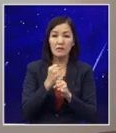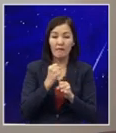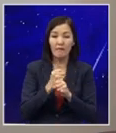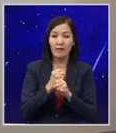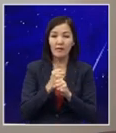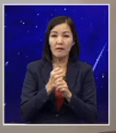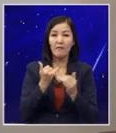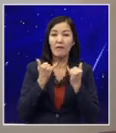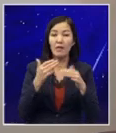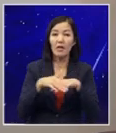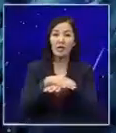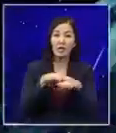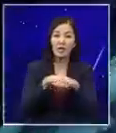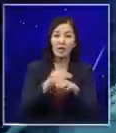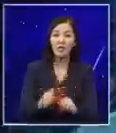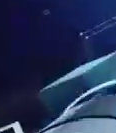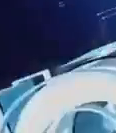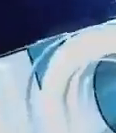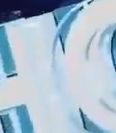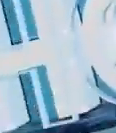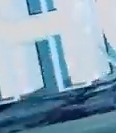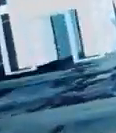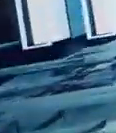Во благо народа.